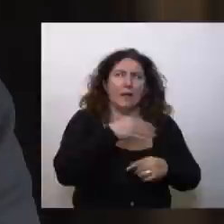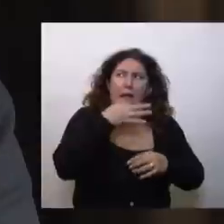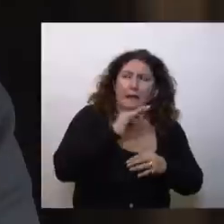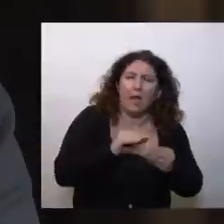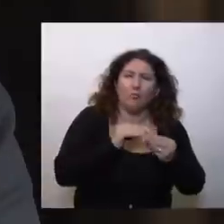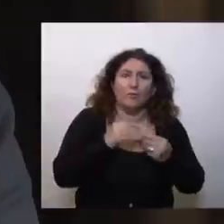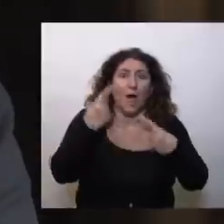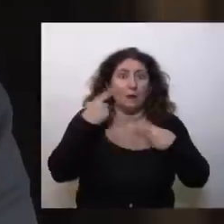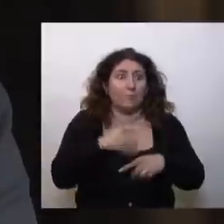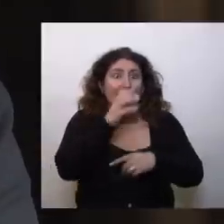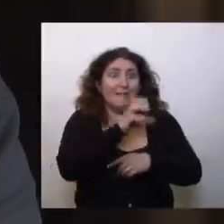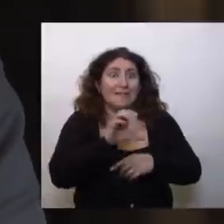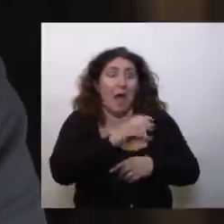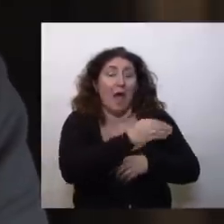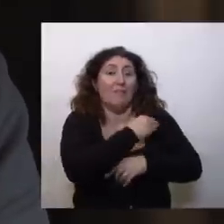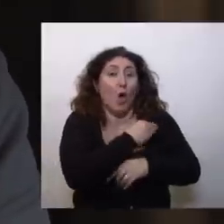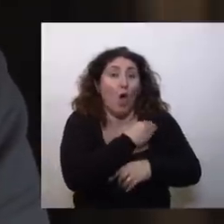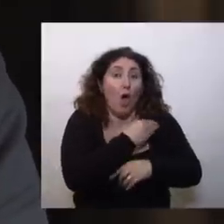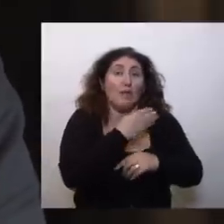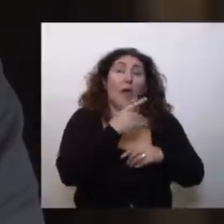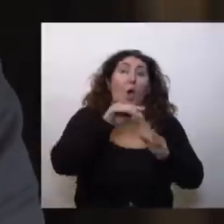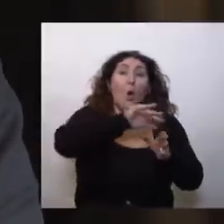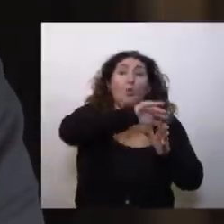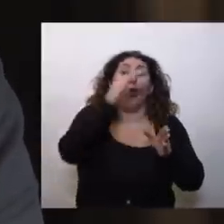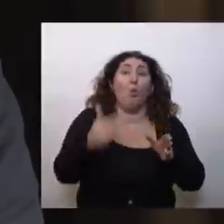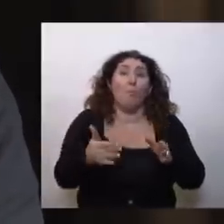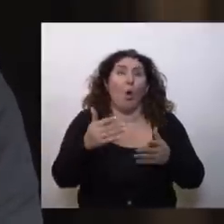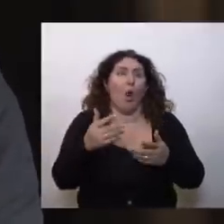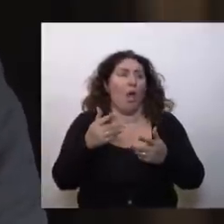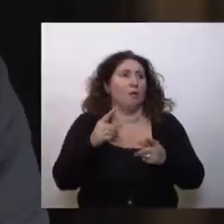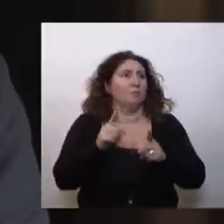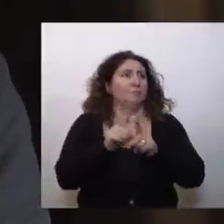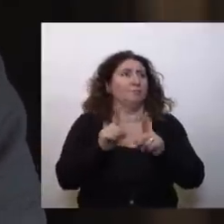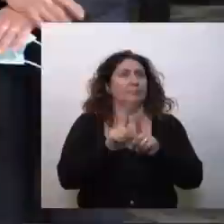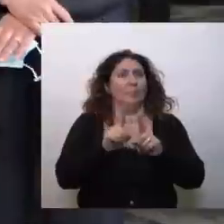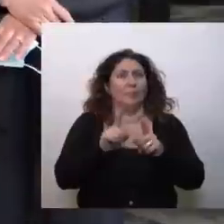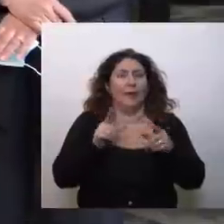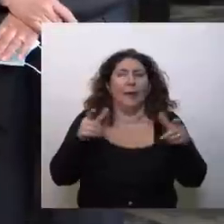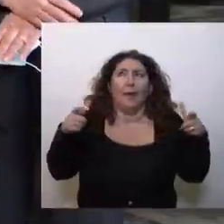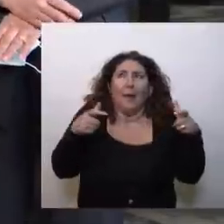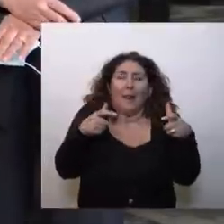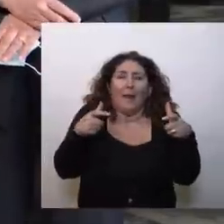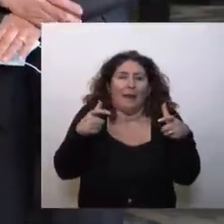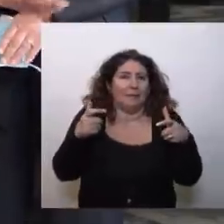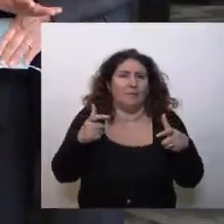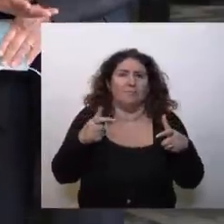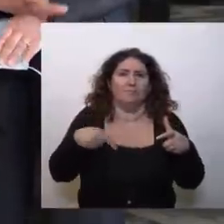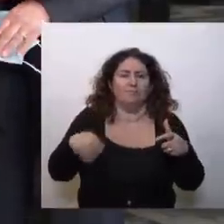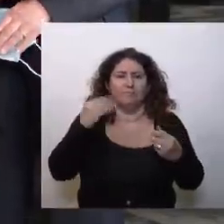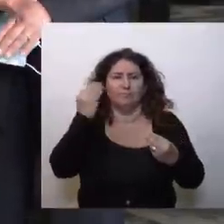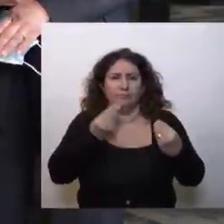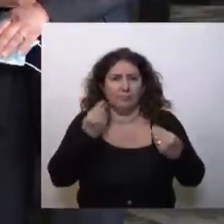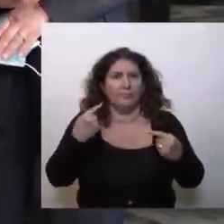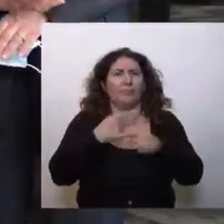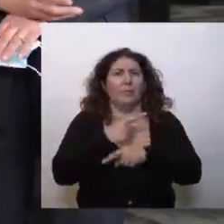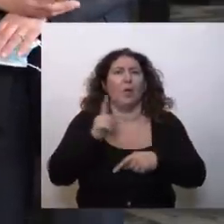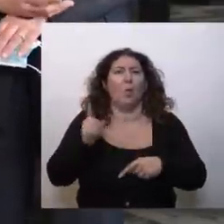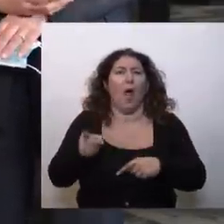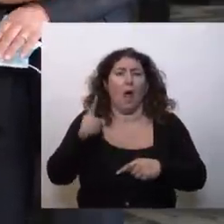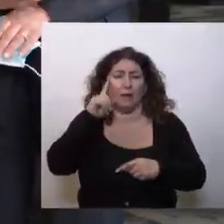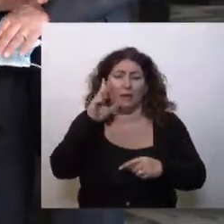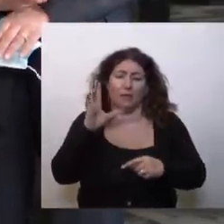poter costruire un'alta cupola con un basamento così ristretto. E Guarini, con la sua